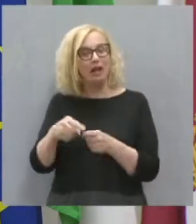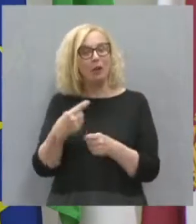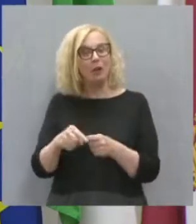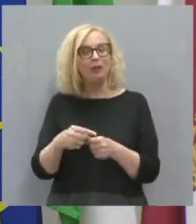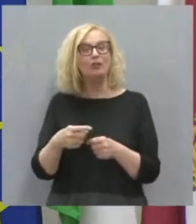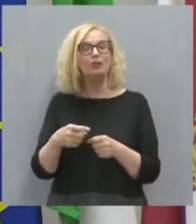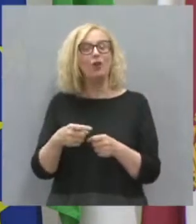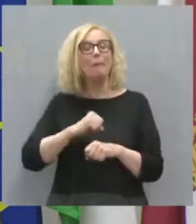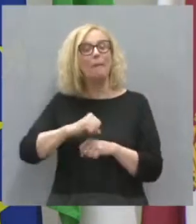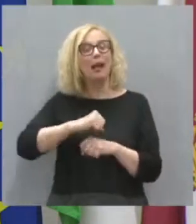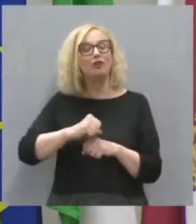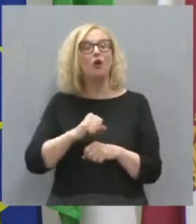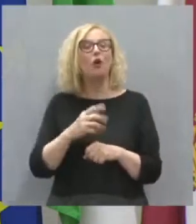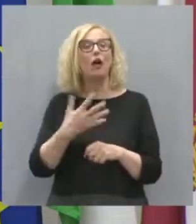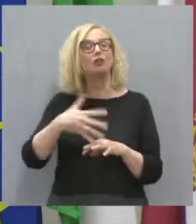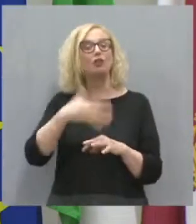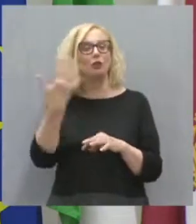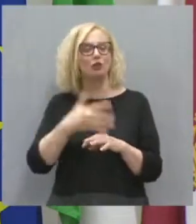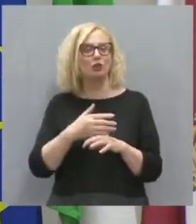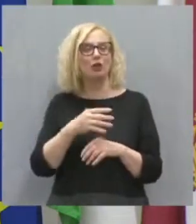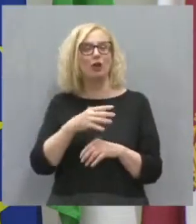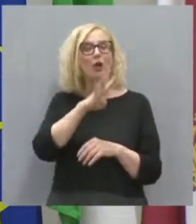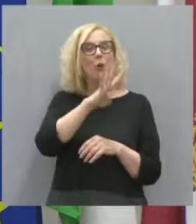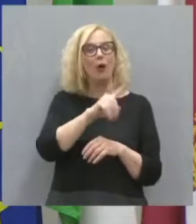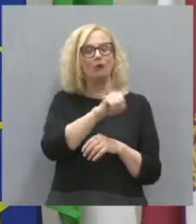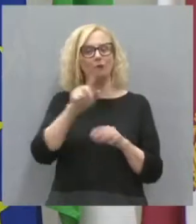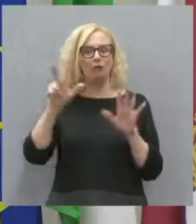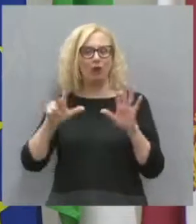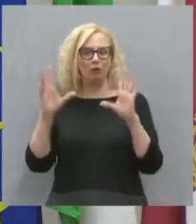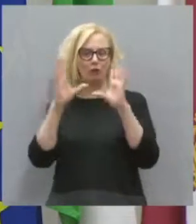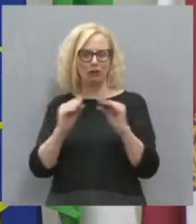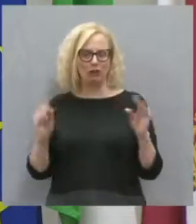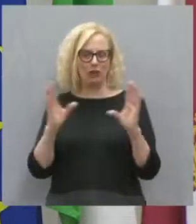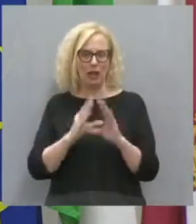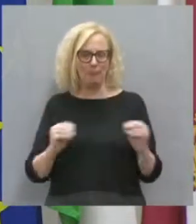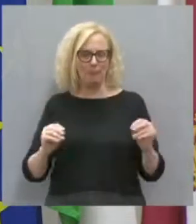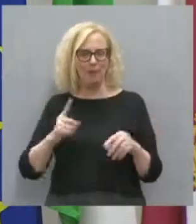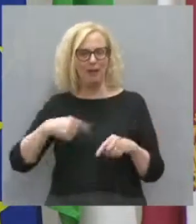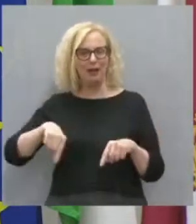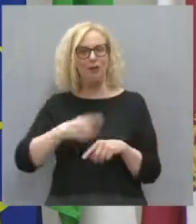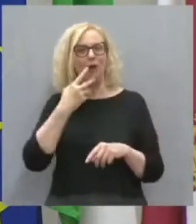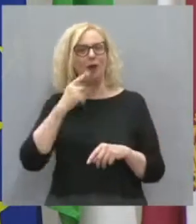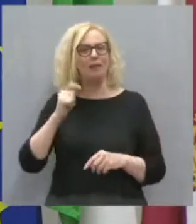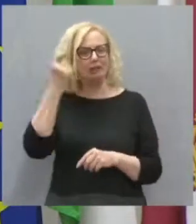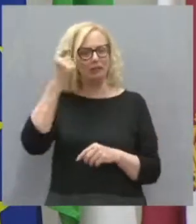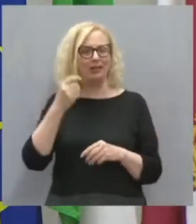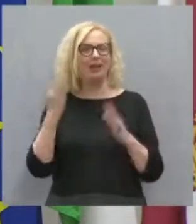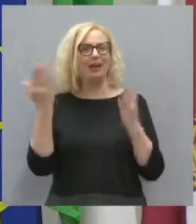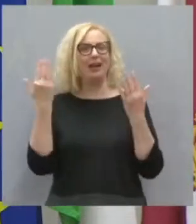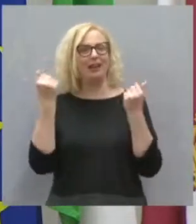della vaccinazione 4 8 dicembre è una scommessa che dobbiamo vincere arrivederci